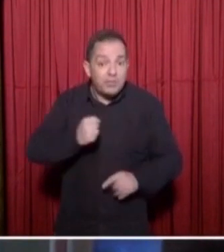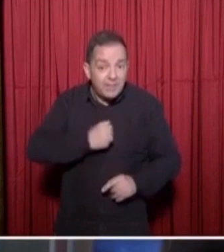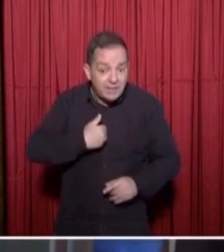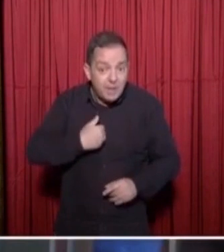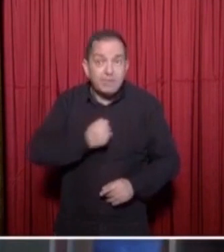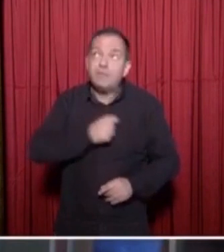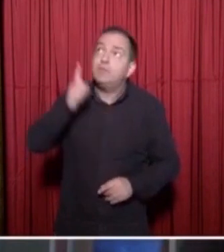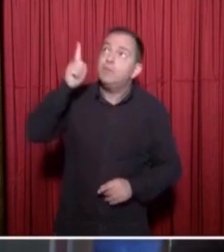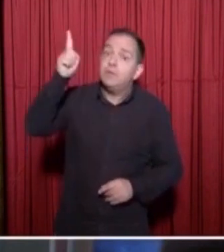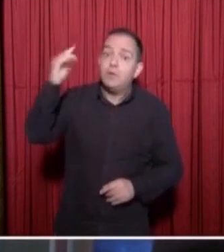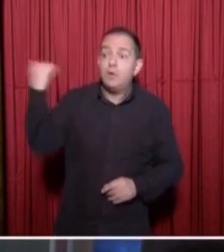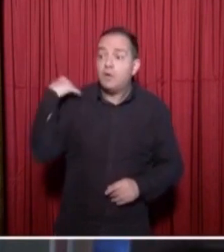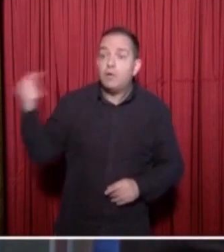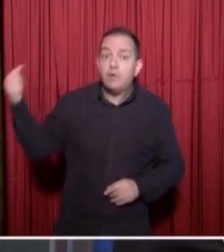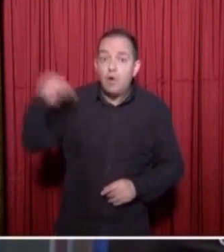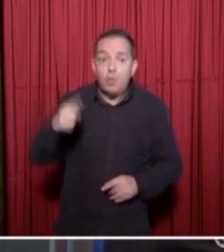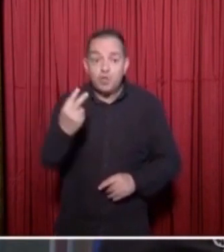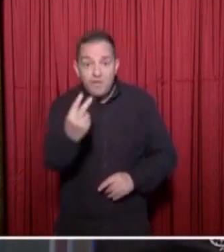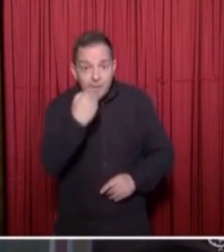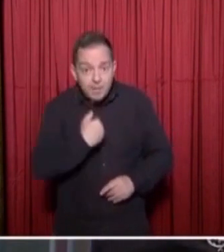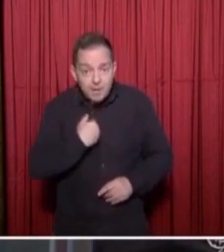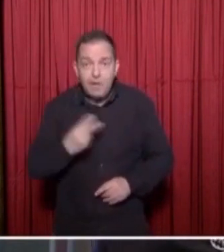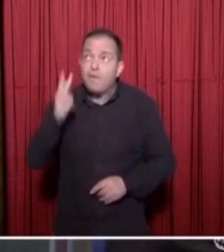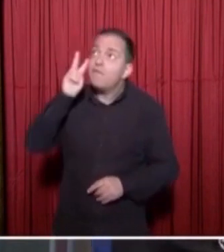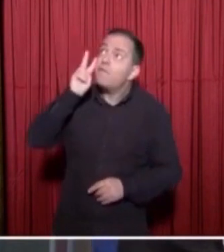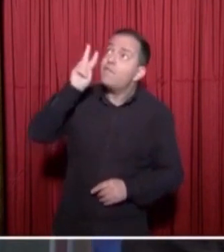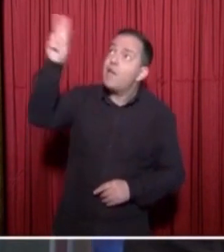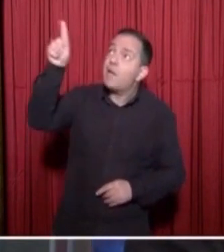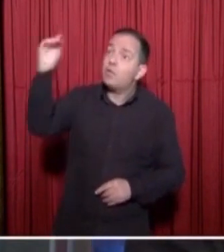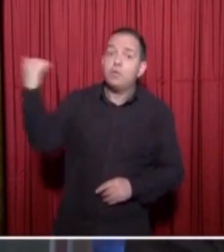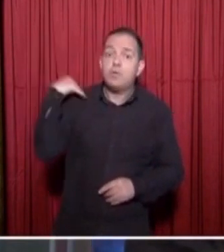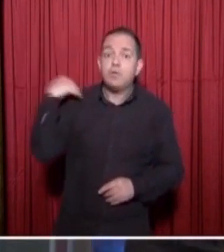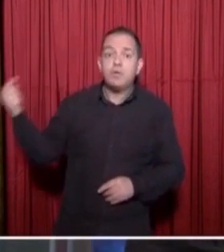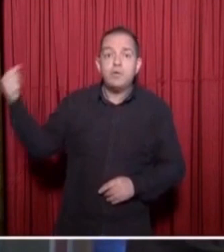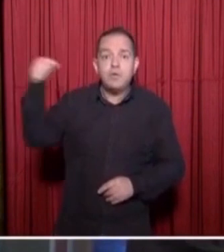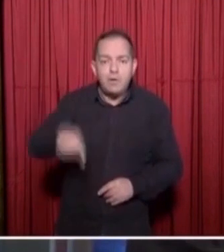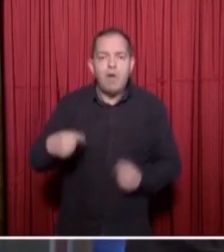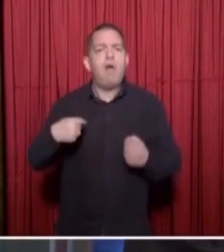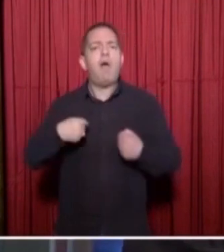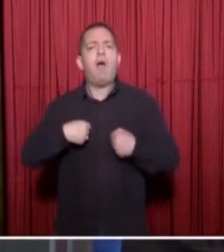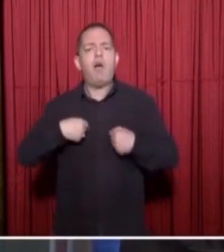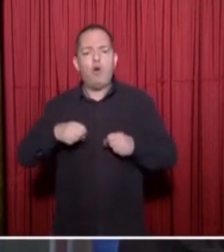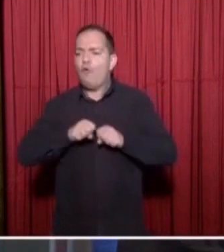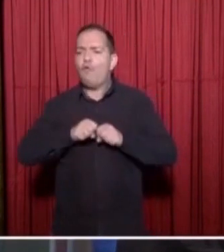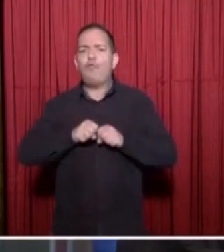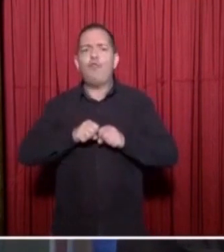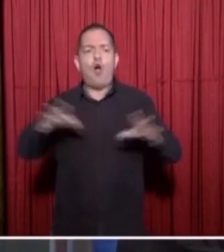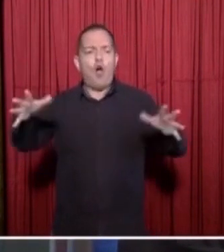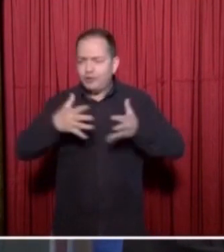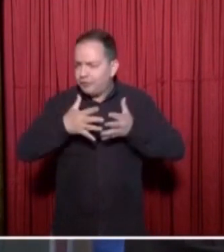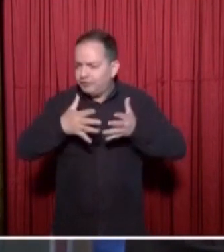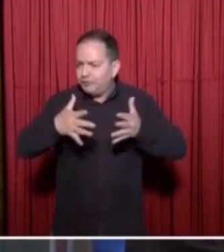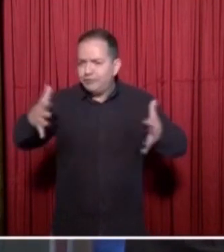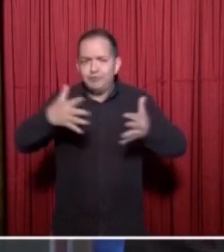με, και ο θεωρών εμέ, θεωρείτον πέμψαντά με. Εγώ φως εις τον